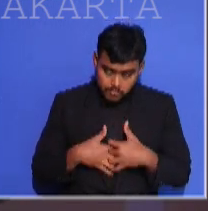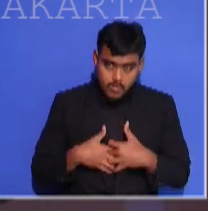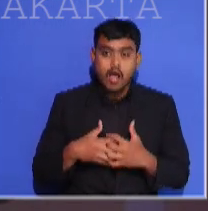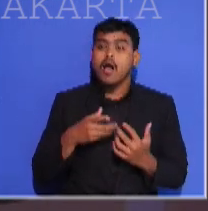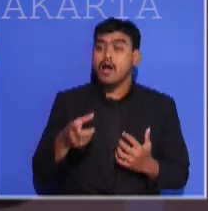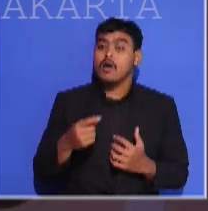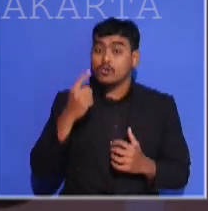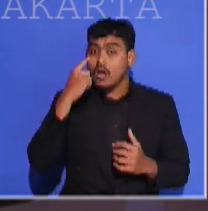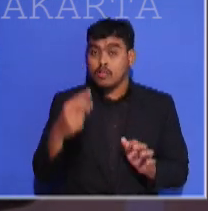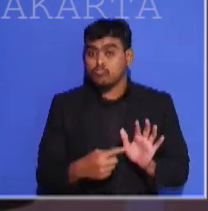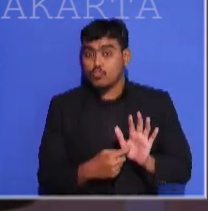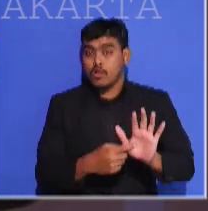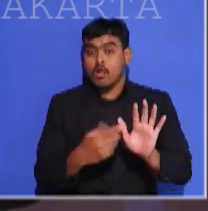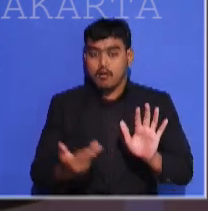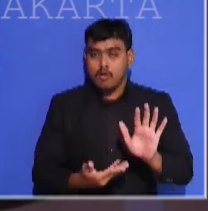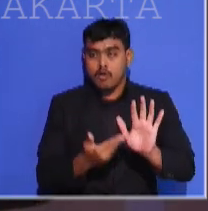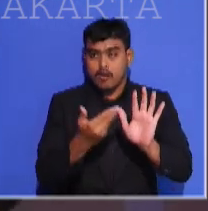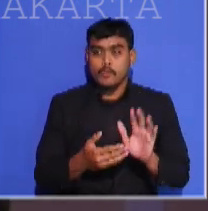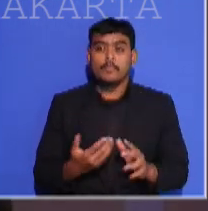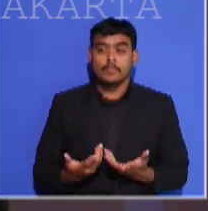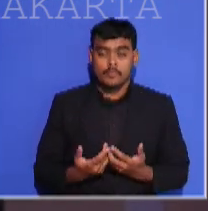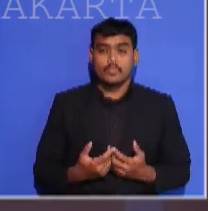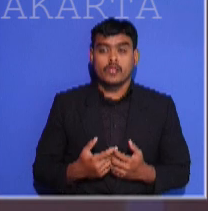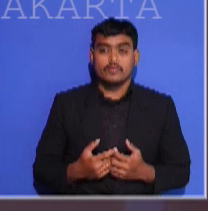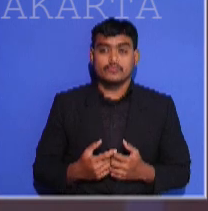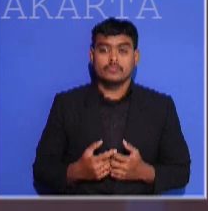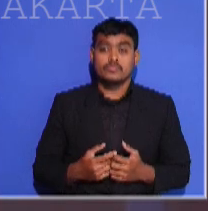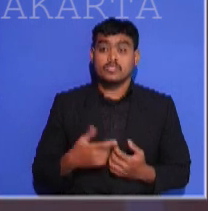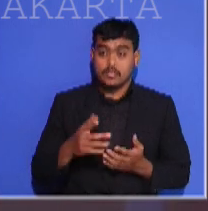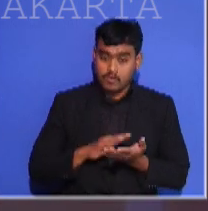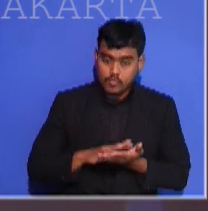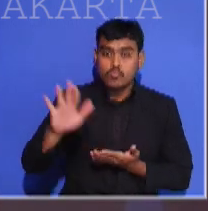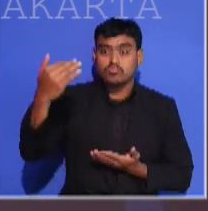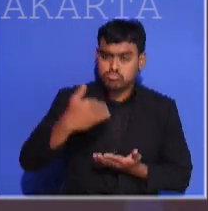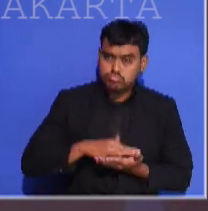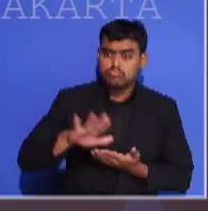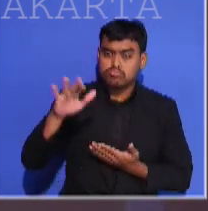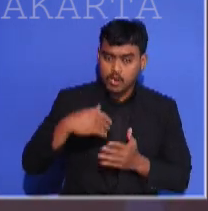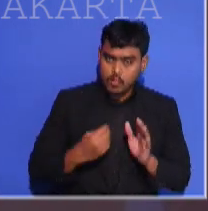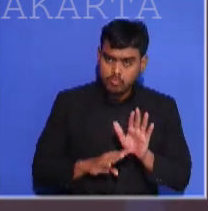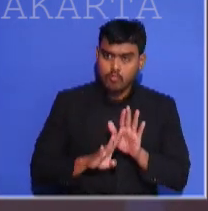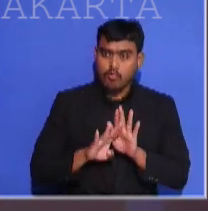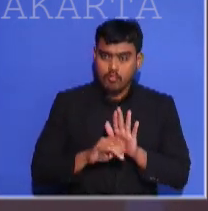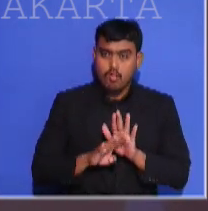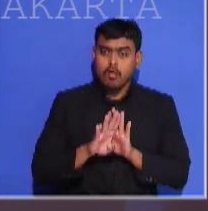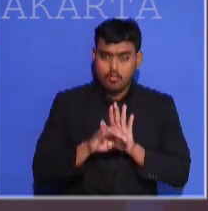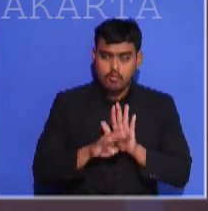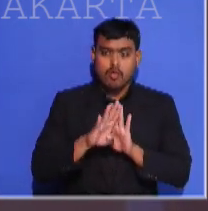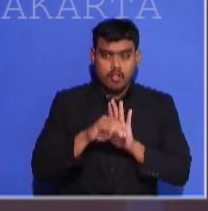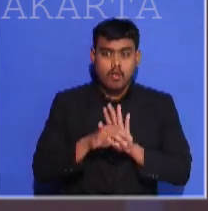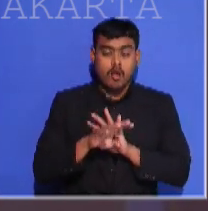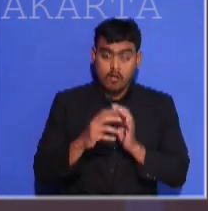menunjukkan bahwa peran industri manufaktur menjadi kunci penting untuk bisa mengakselerasi pertumbuhan ekonomi dan